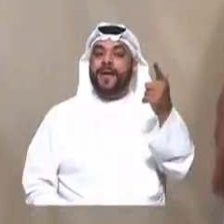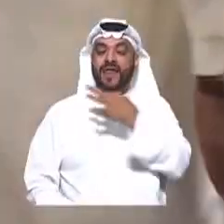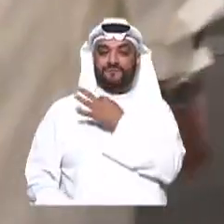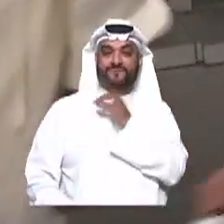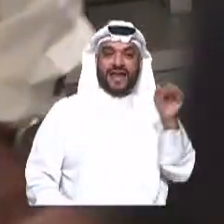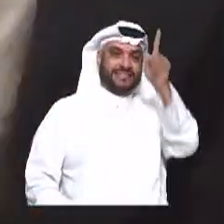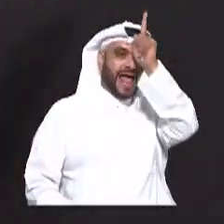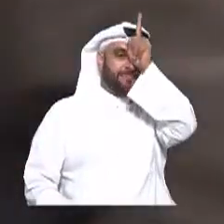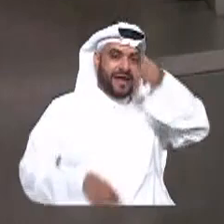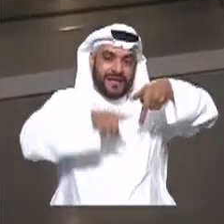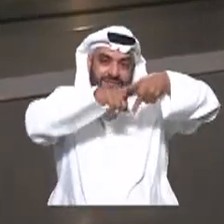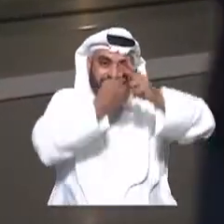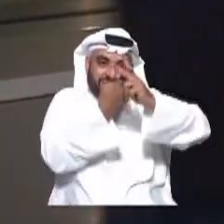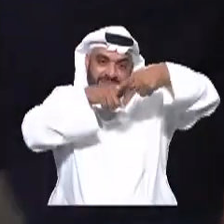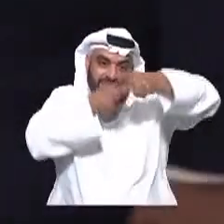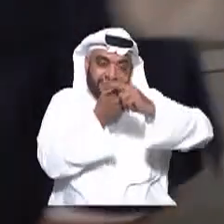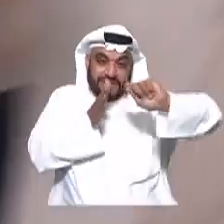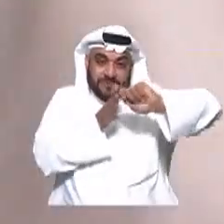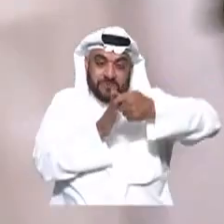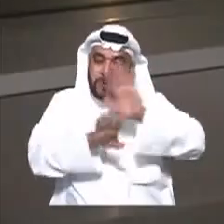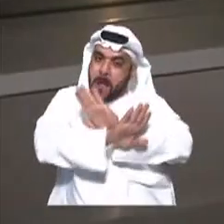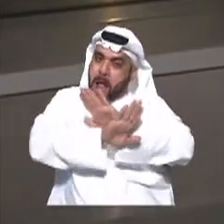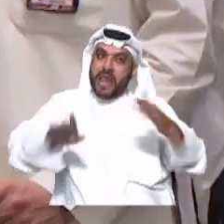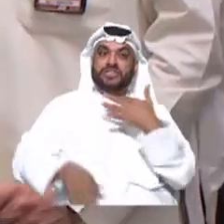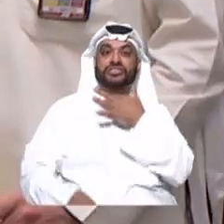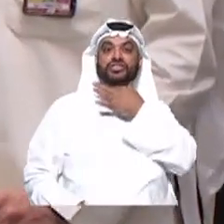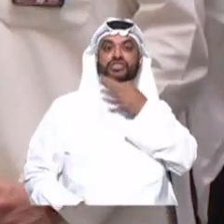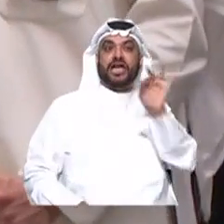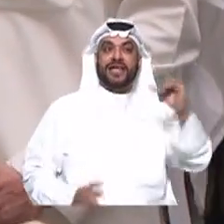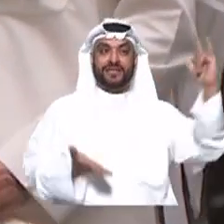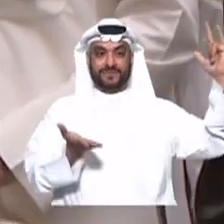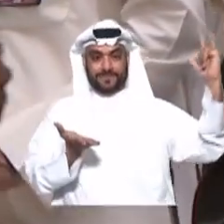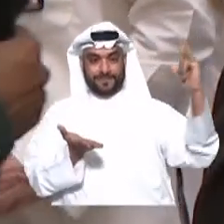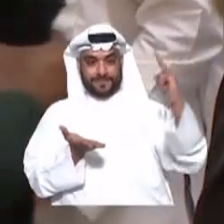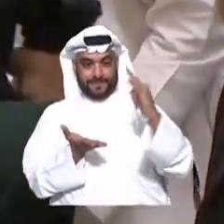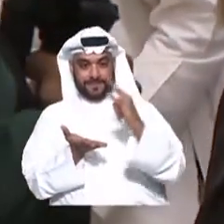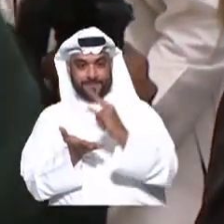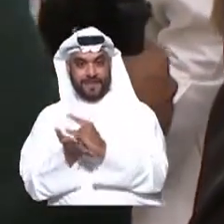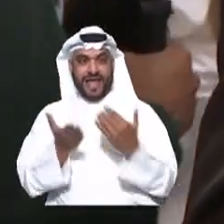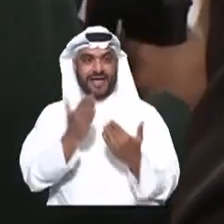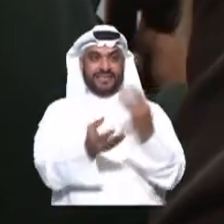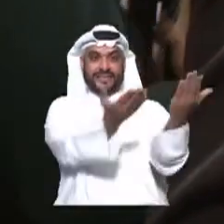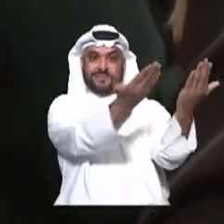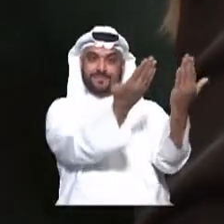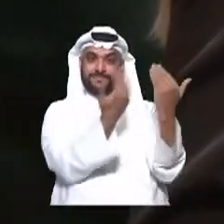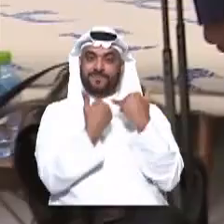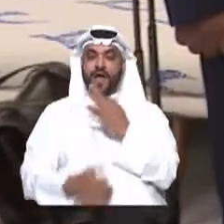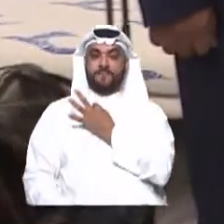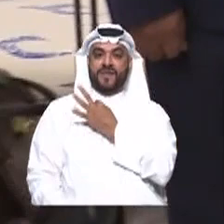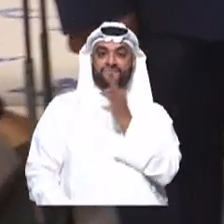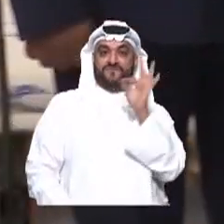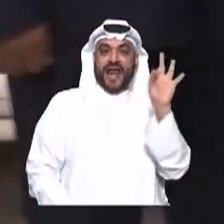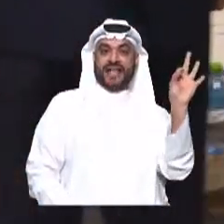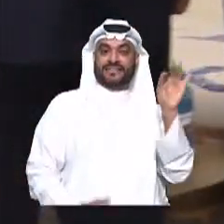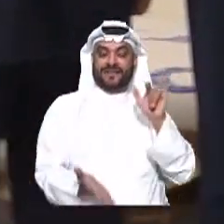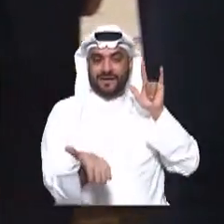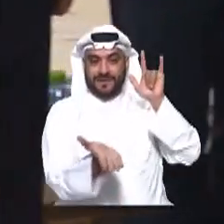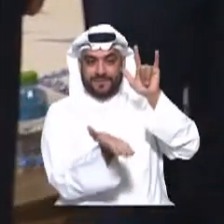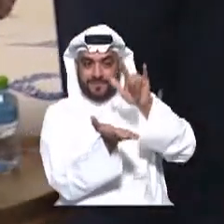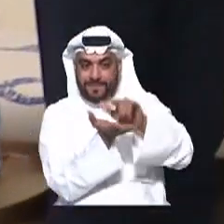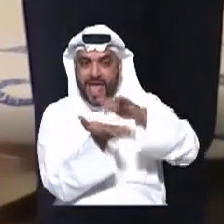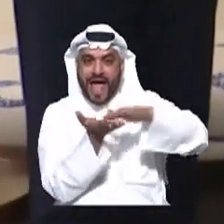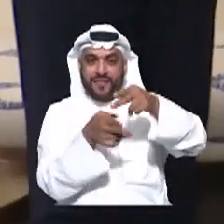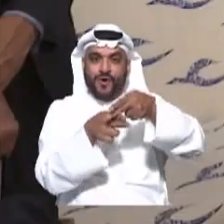ذلك من خلال استقبال مطار الكويت الدولي للطائرتين اللتين قدمتا من فرنسا لتحطان في